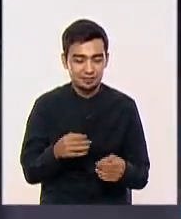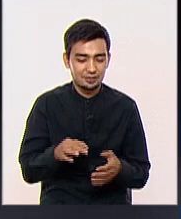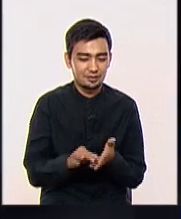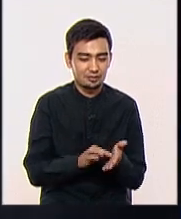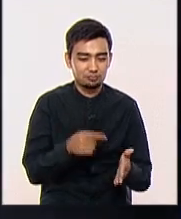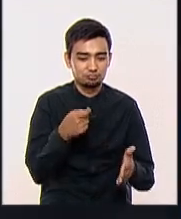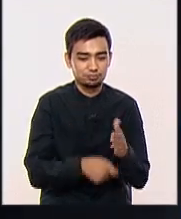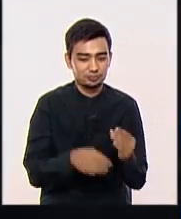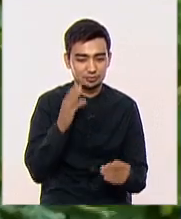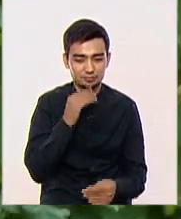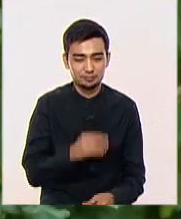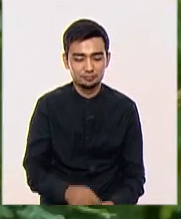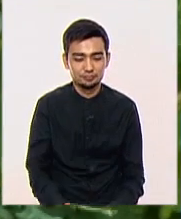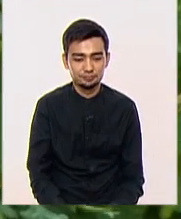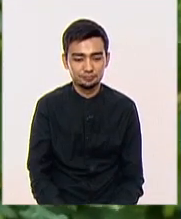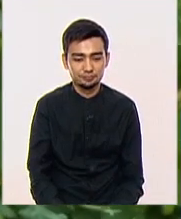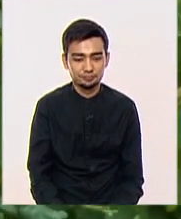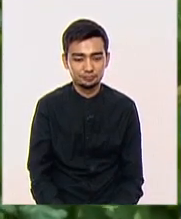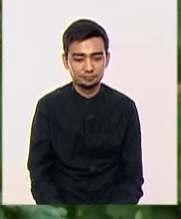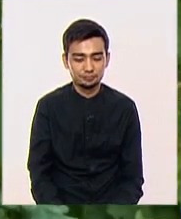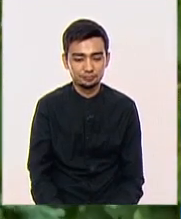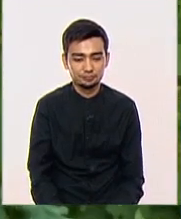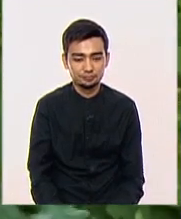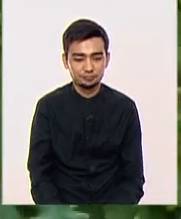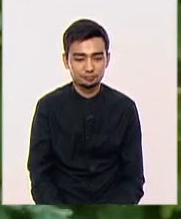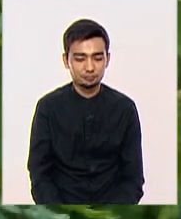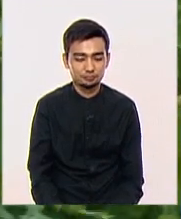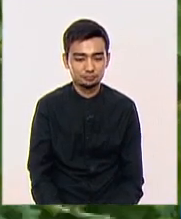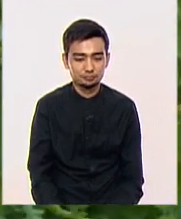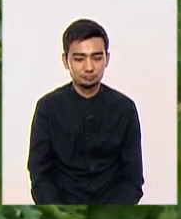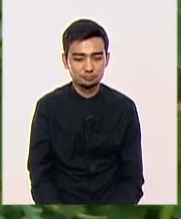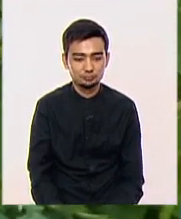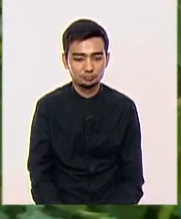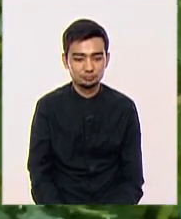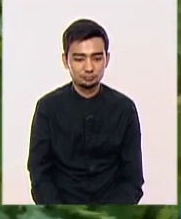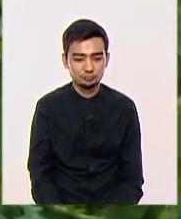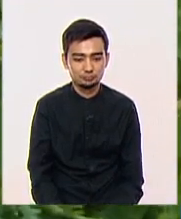бұғатталып қалады. Өмір Серікбекұлы, Дидар Елеуов, Информбюро, Нұр-Сұлтан.